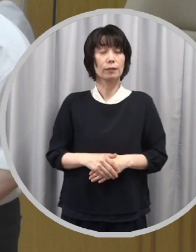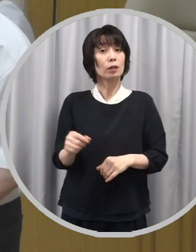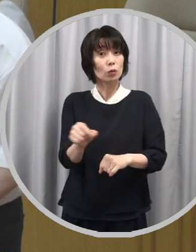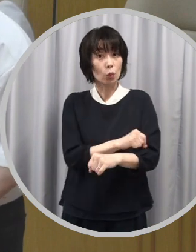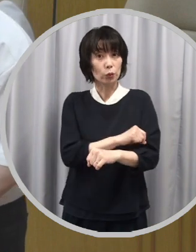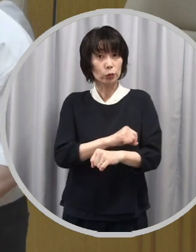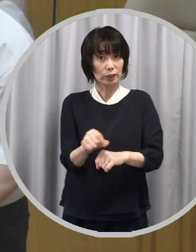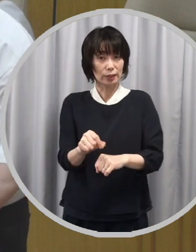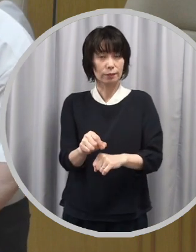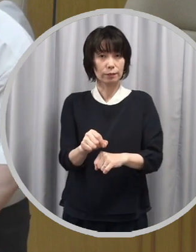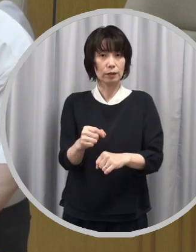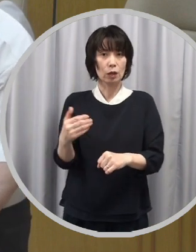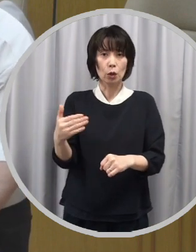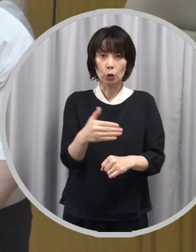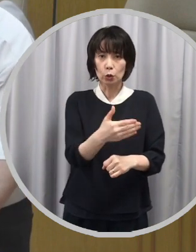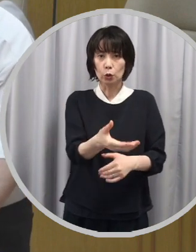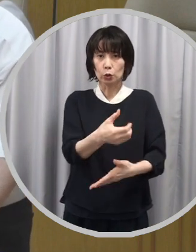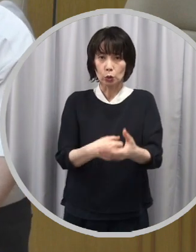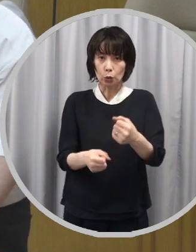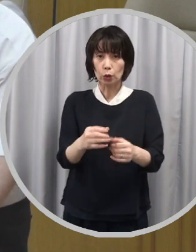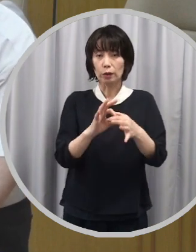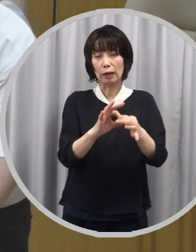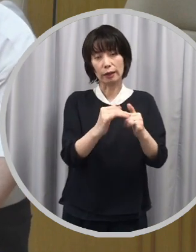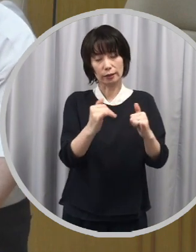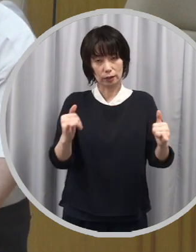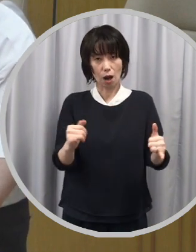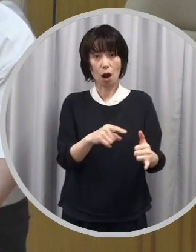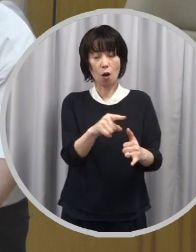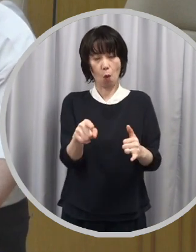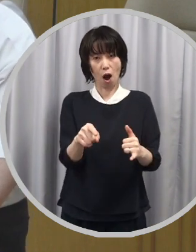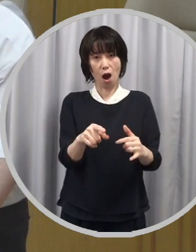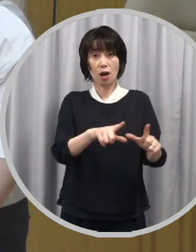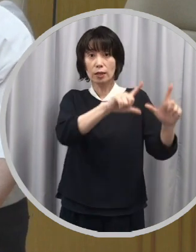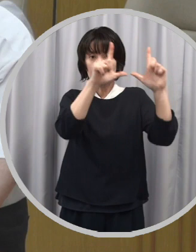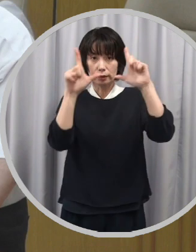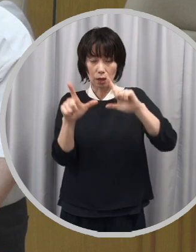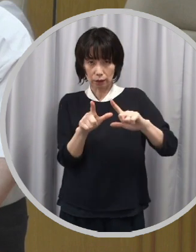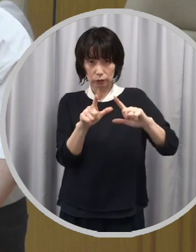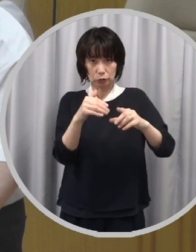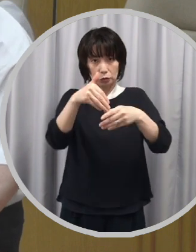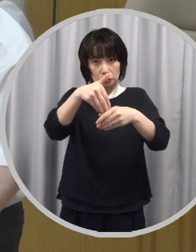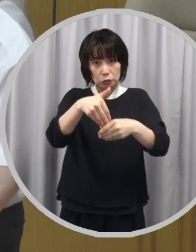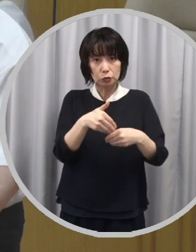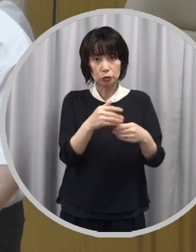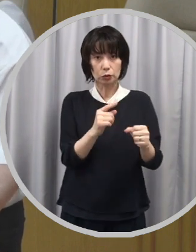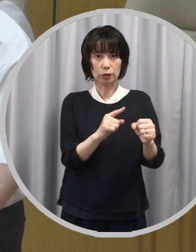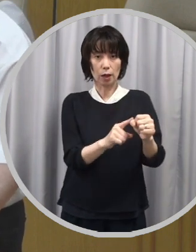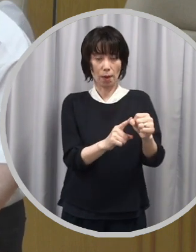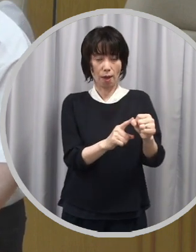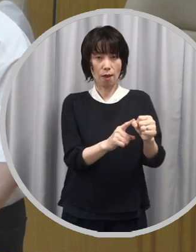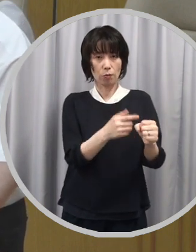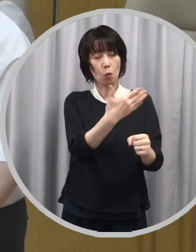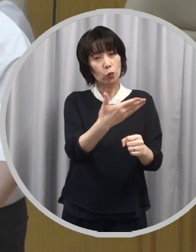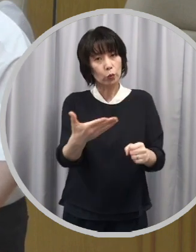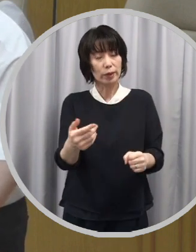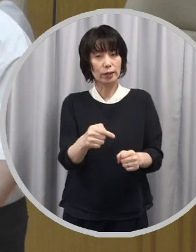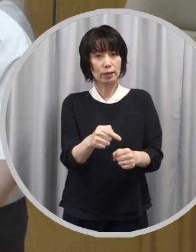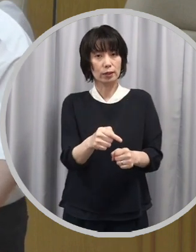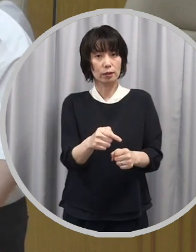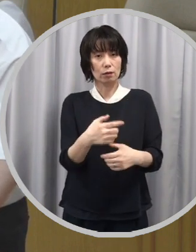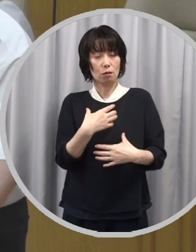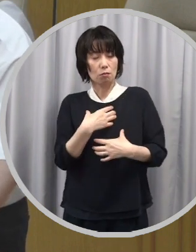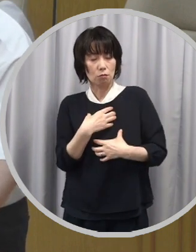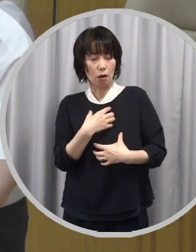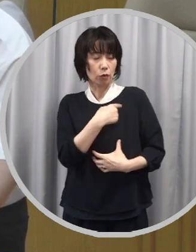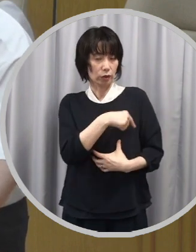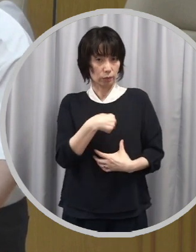に漁業関係者においては生活、なりわいの海です。不安に思う